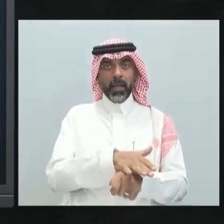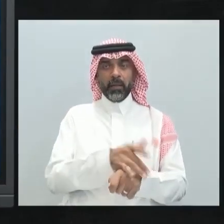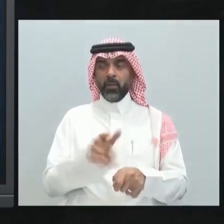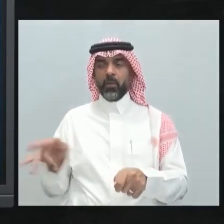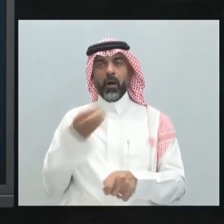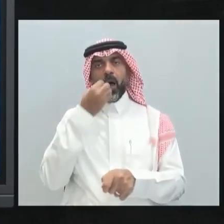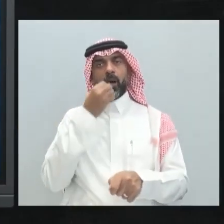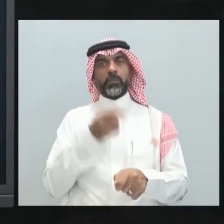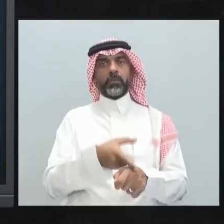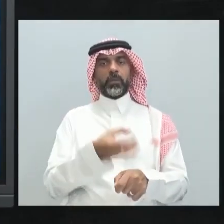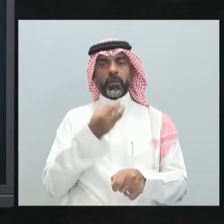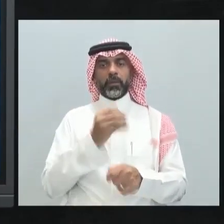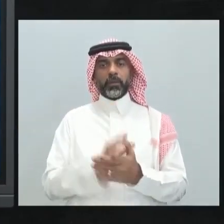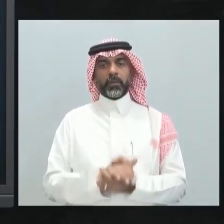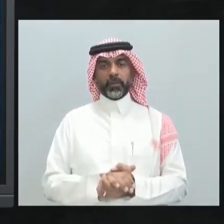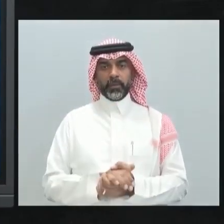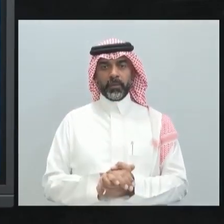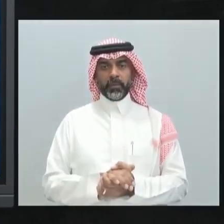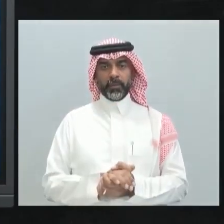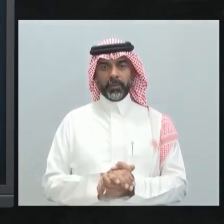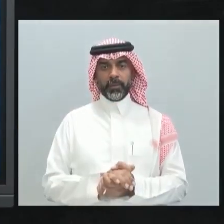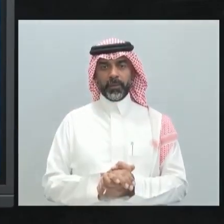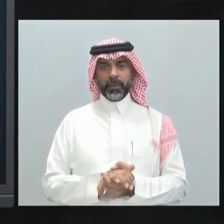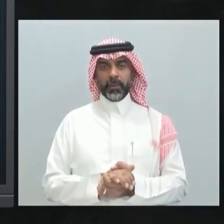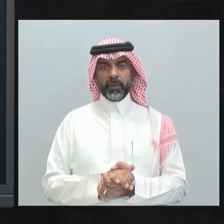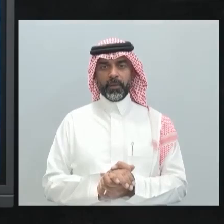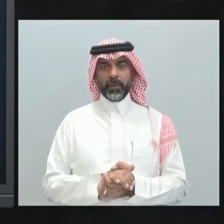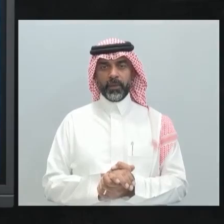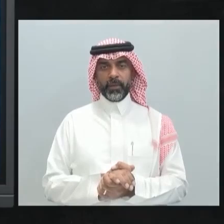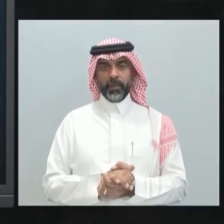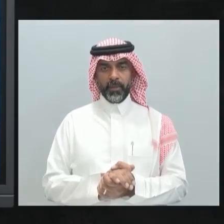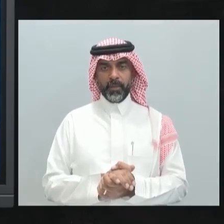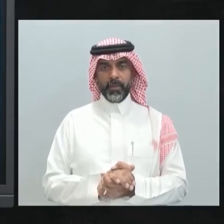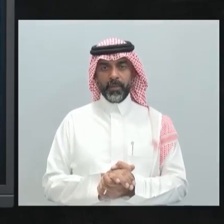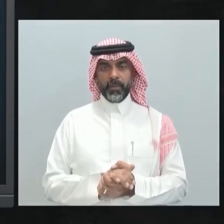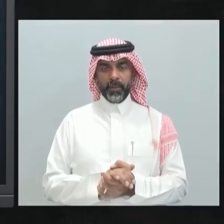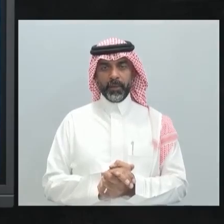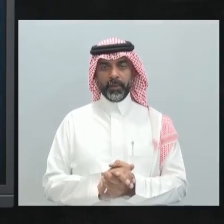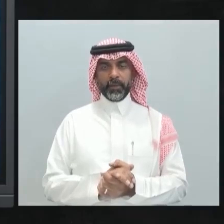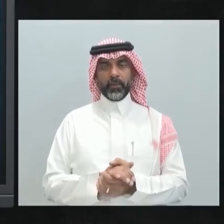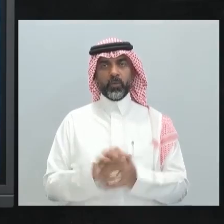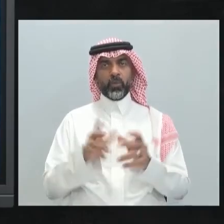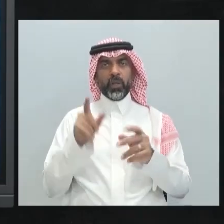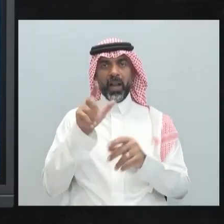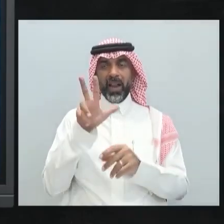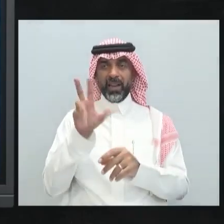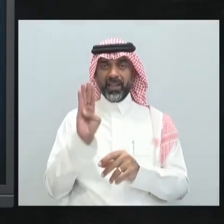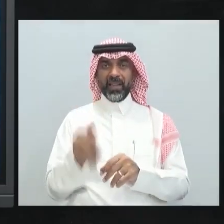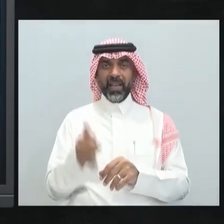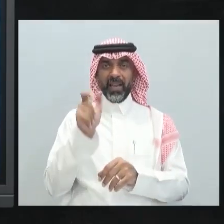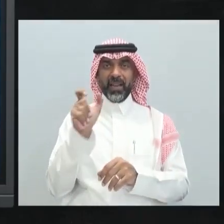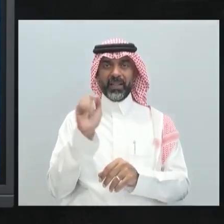الفرق ما بين المحللات والكانسر والكانسر الفارق ما بينهم ان المحللات